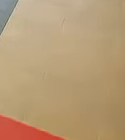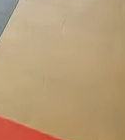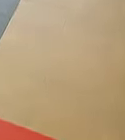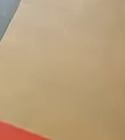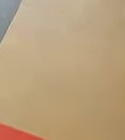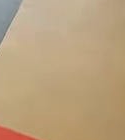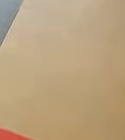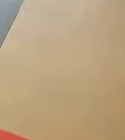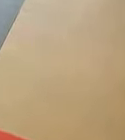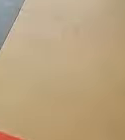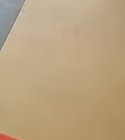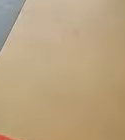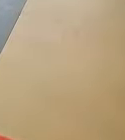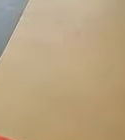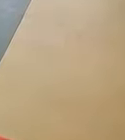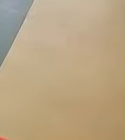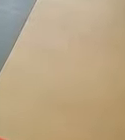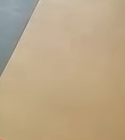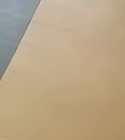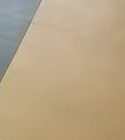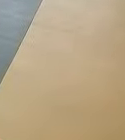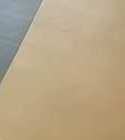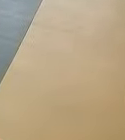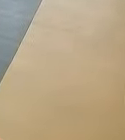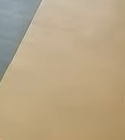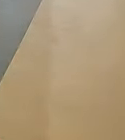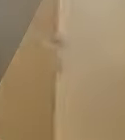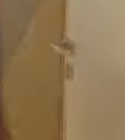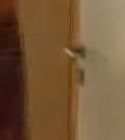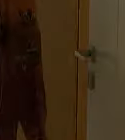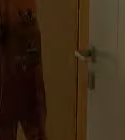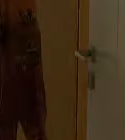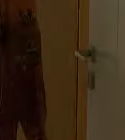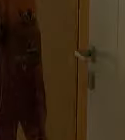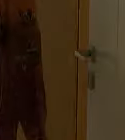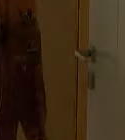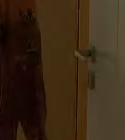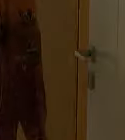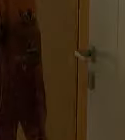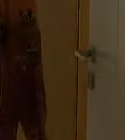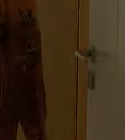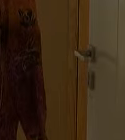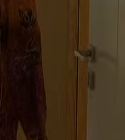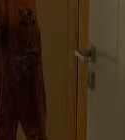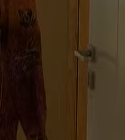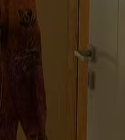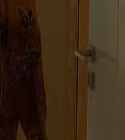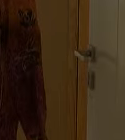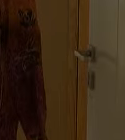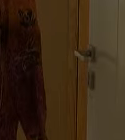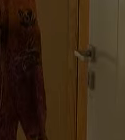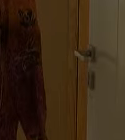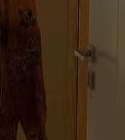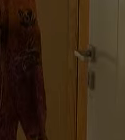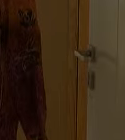mungkin pakde memenuhi masa lapan dengan mendengar ceramah saya melalui Spotify dan YouTube. Makde